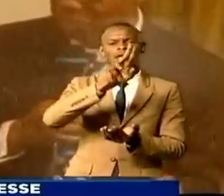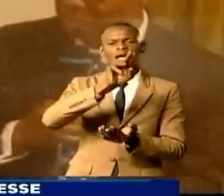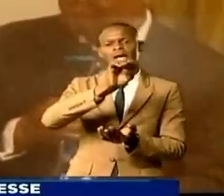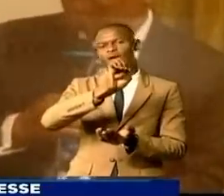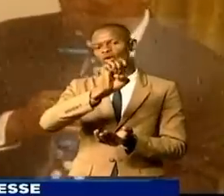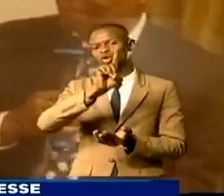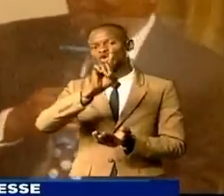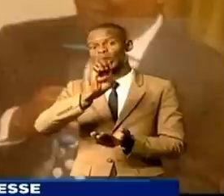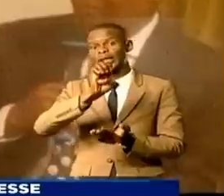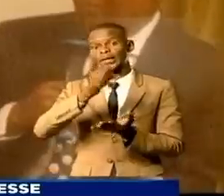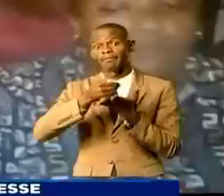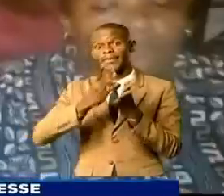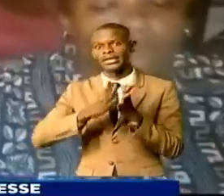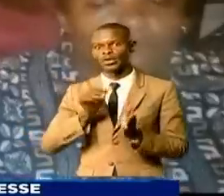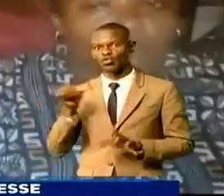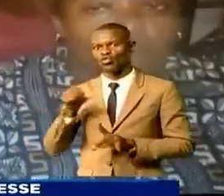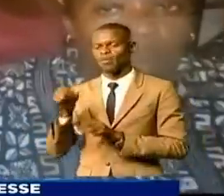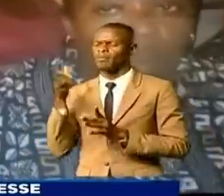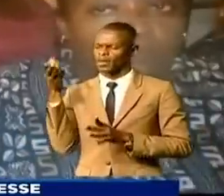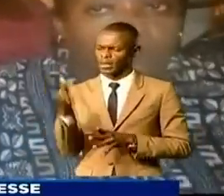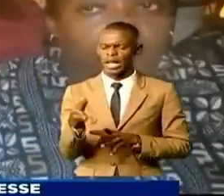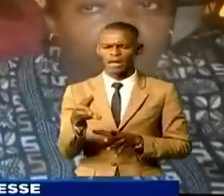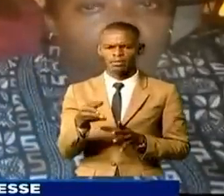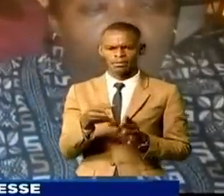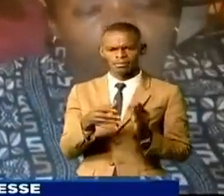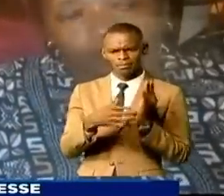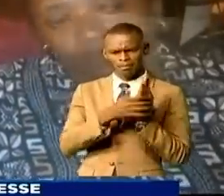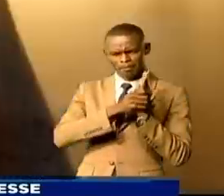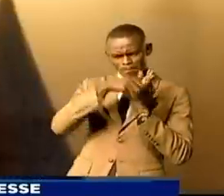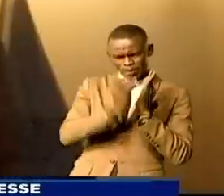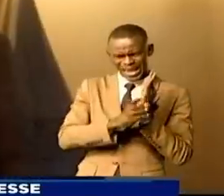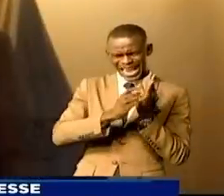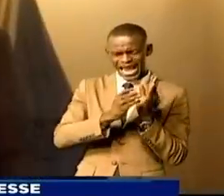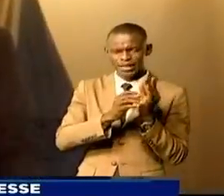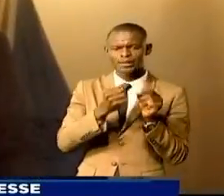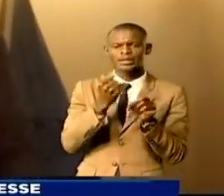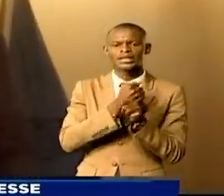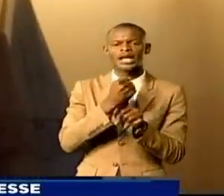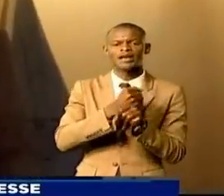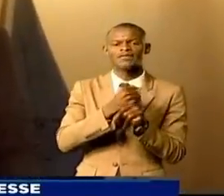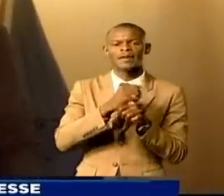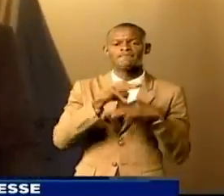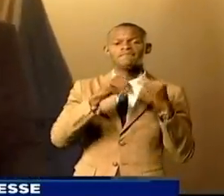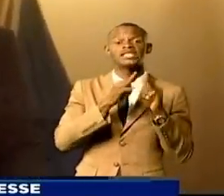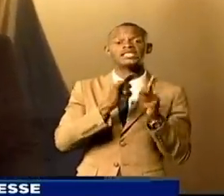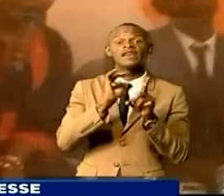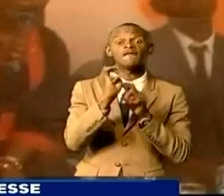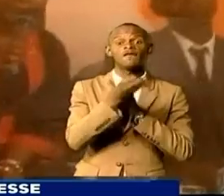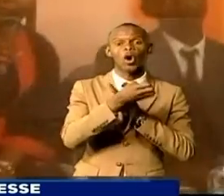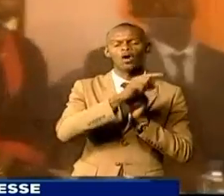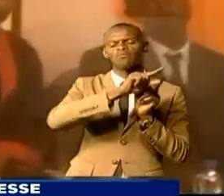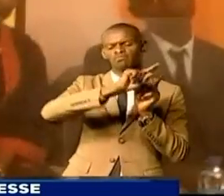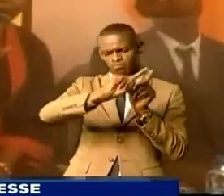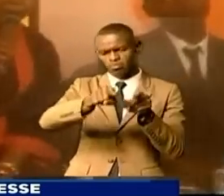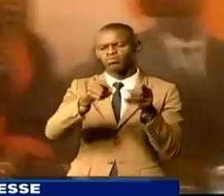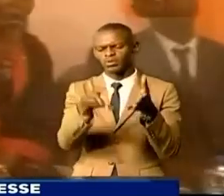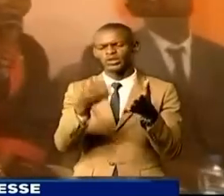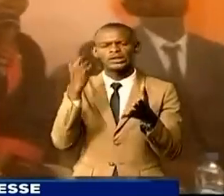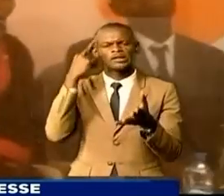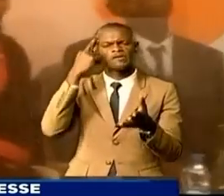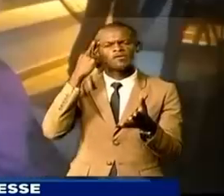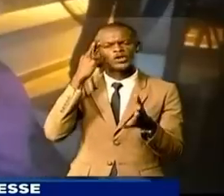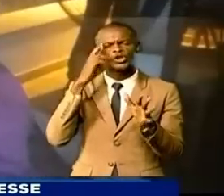les délégués du ministère de l'Environnement ont réfléchi et échangé pour une planète saine pour la prospérité de tous,